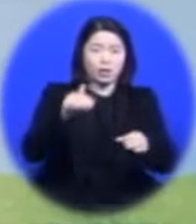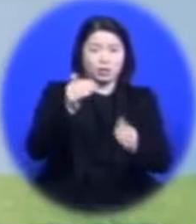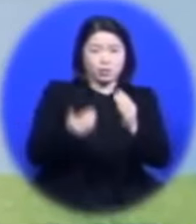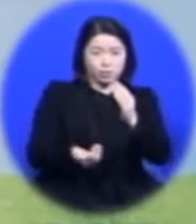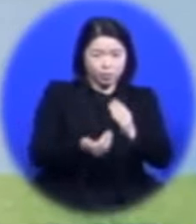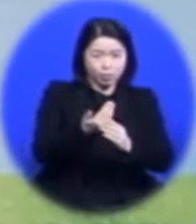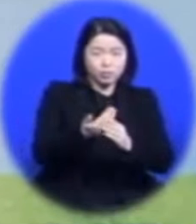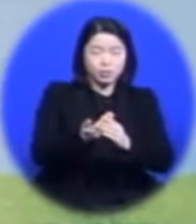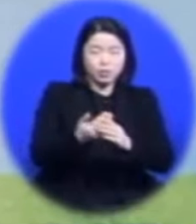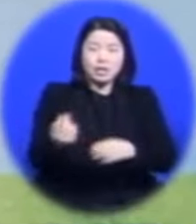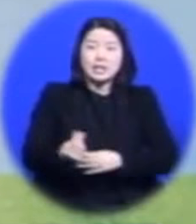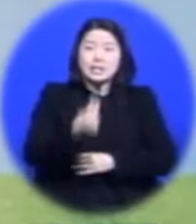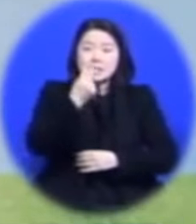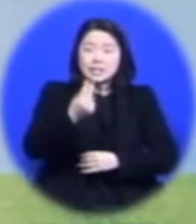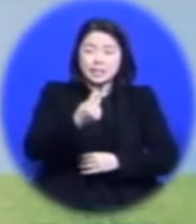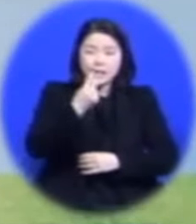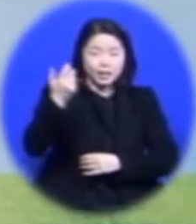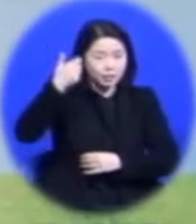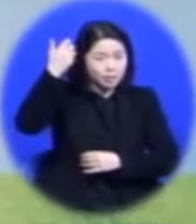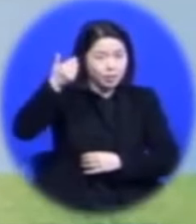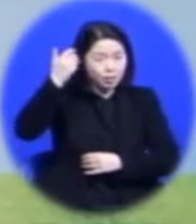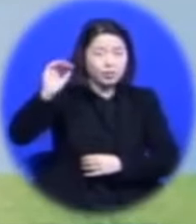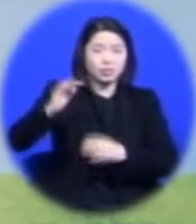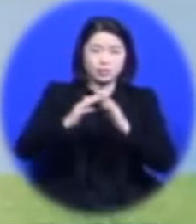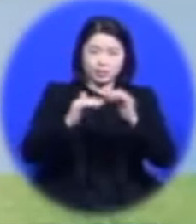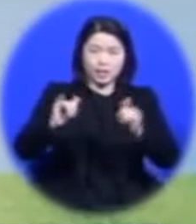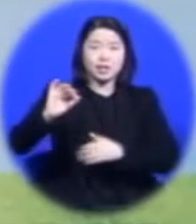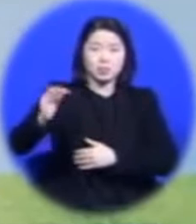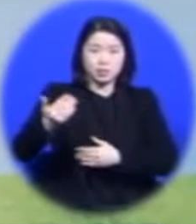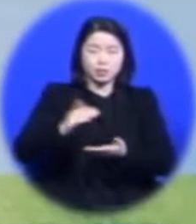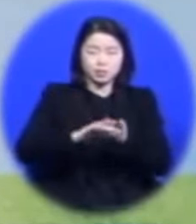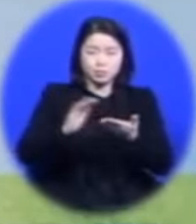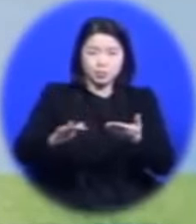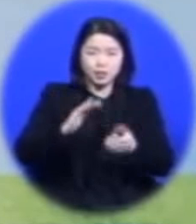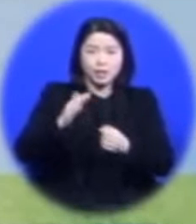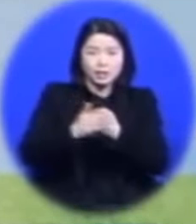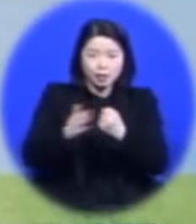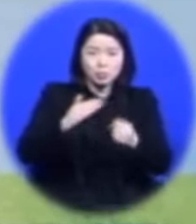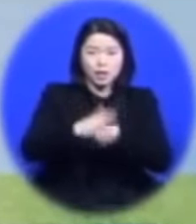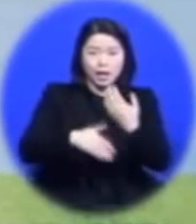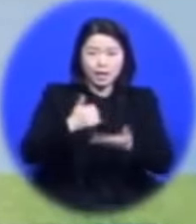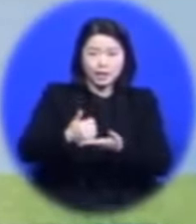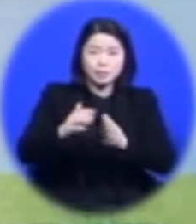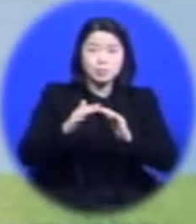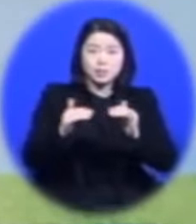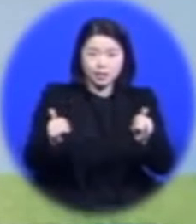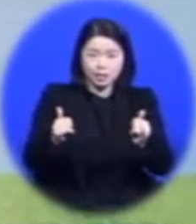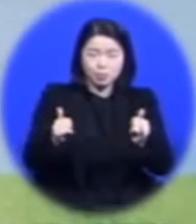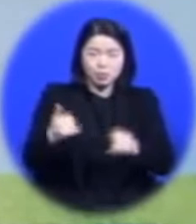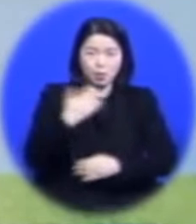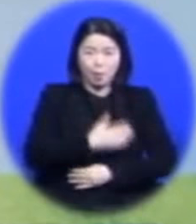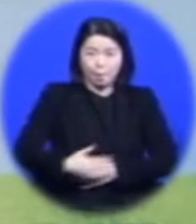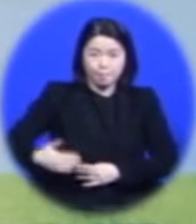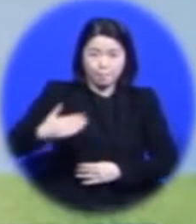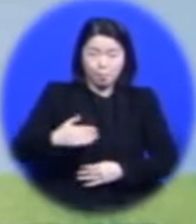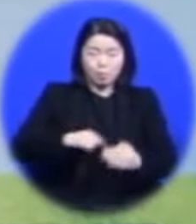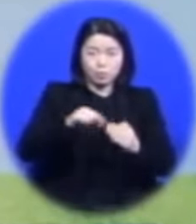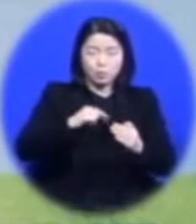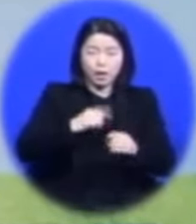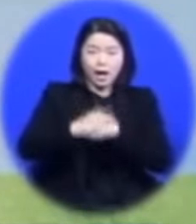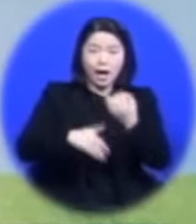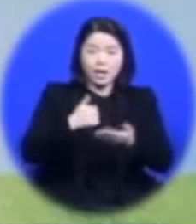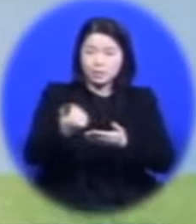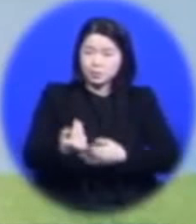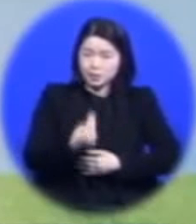생이 되었다 사람이 된 겁니다 그래서 하나님의 사람은 몸에 하나님의 생명이